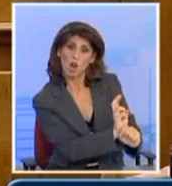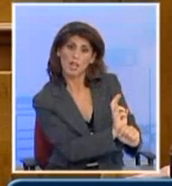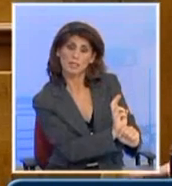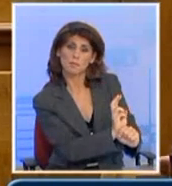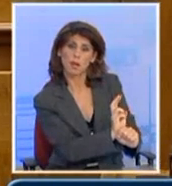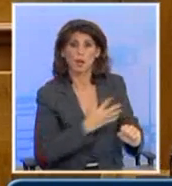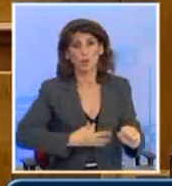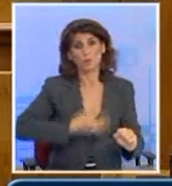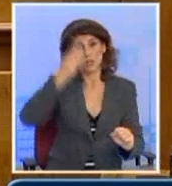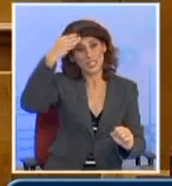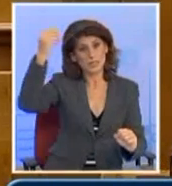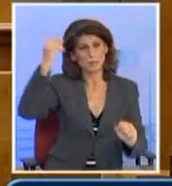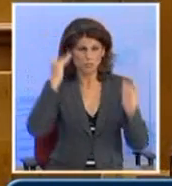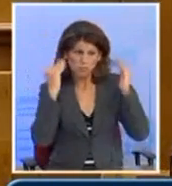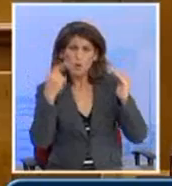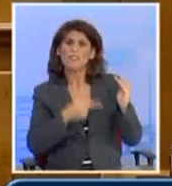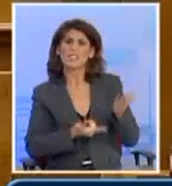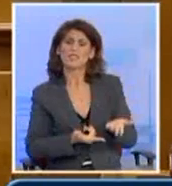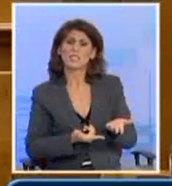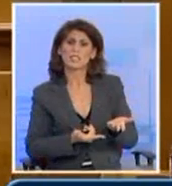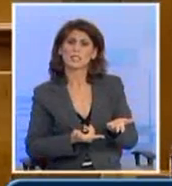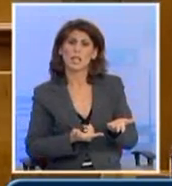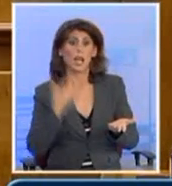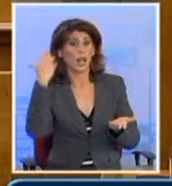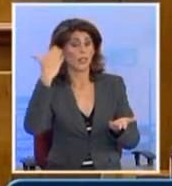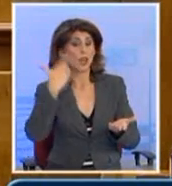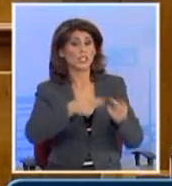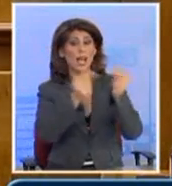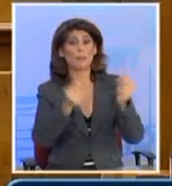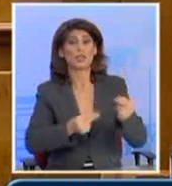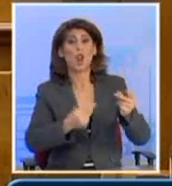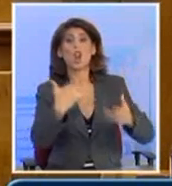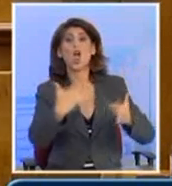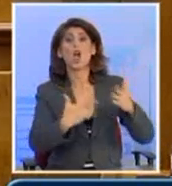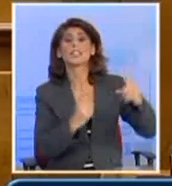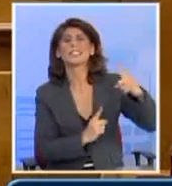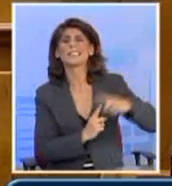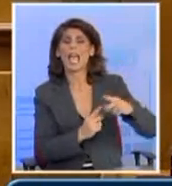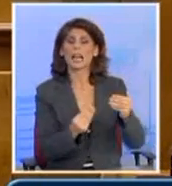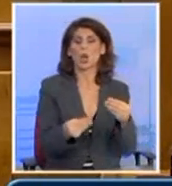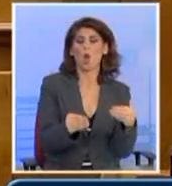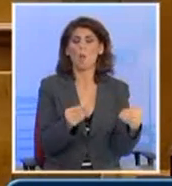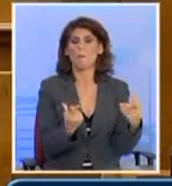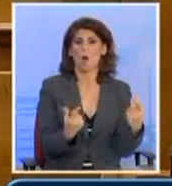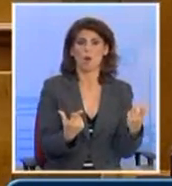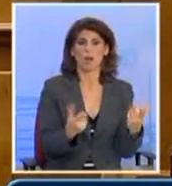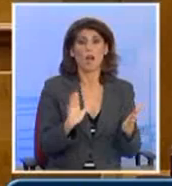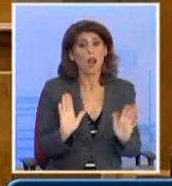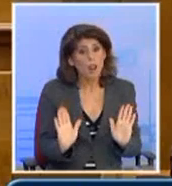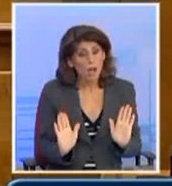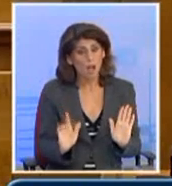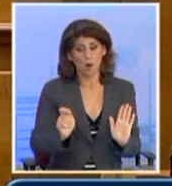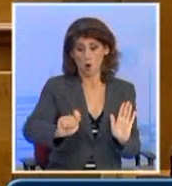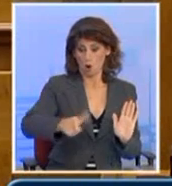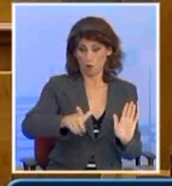ο κύριος Τσίπρας το αμφισβήτησε. Το θεώρησε αποτέλεσμα λογιστικού τεχνάσματος. Αλλά ο φτωχός